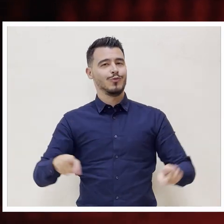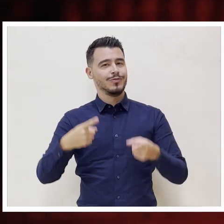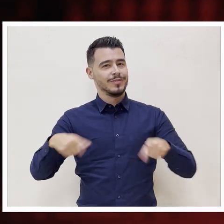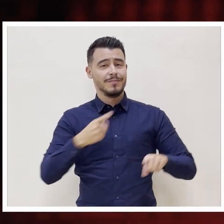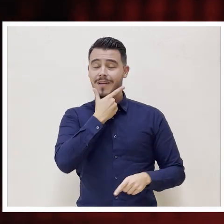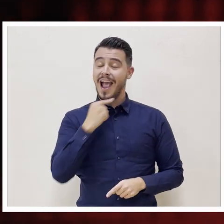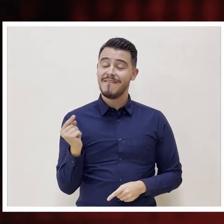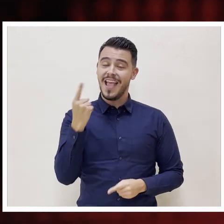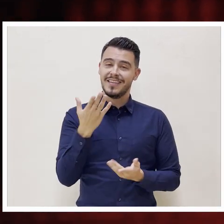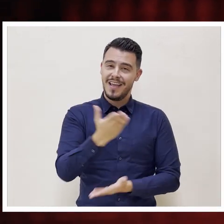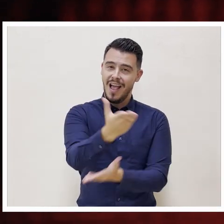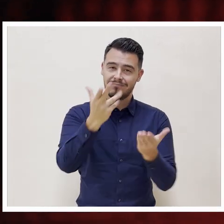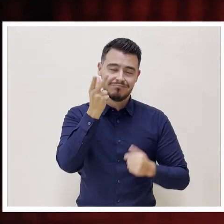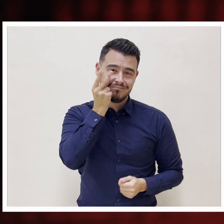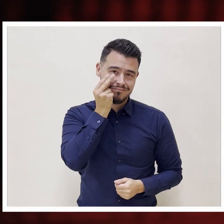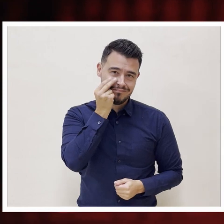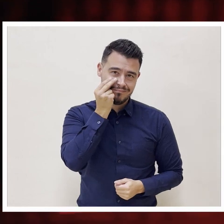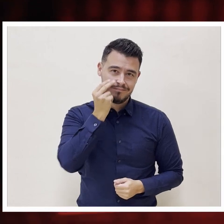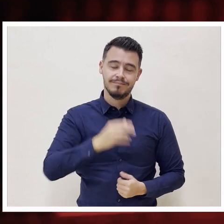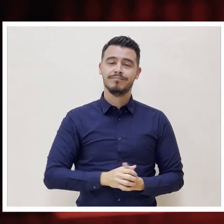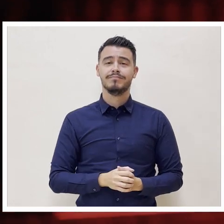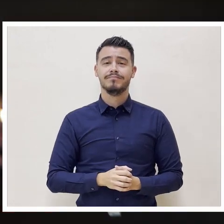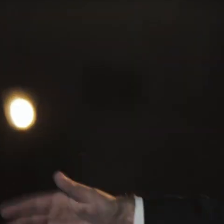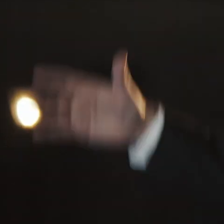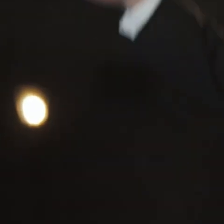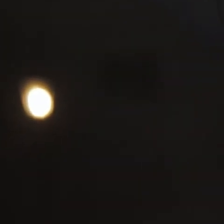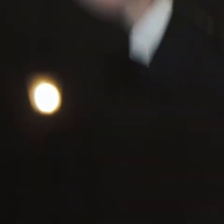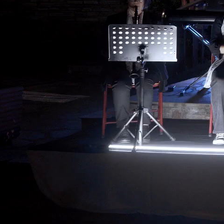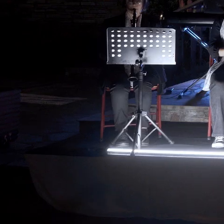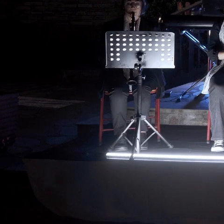μουσική παρουσίαση που θα έχετε την ευκαιρία να παρακολουθήσετε.